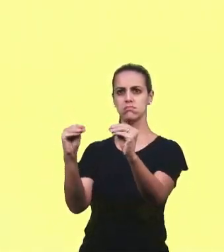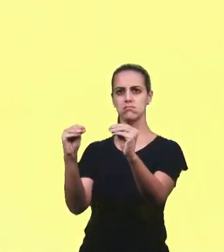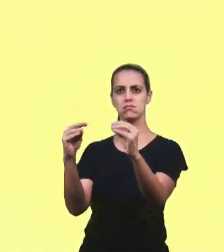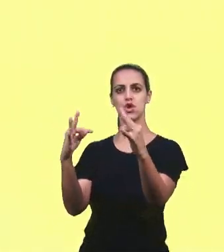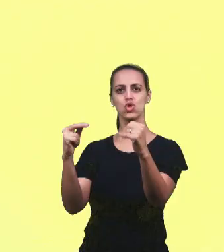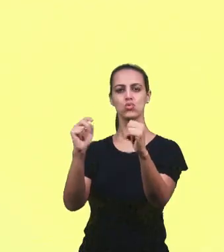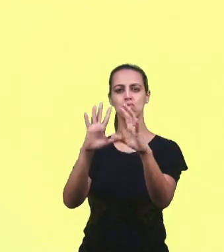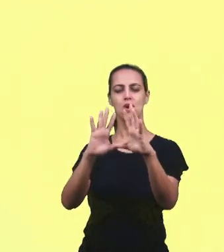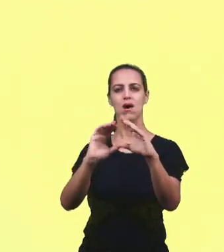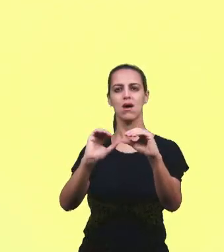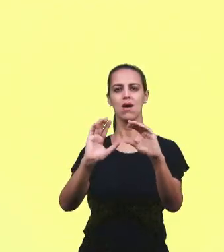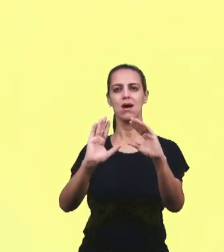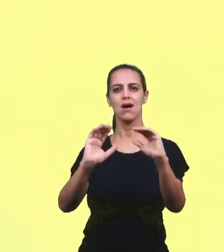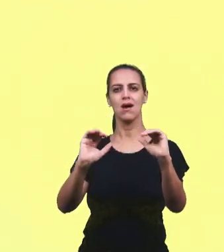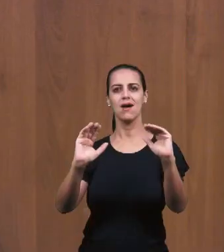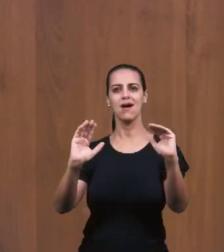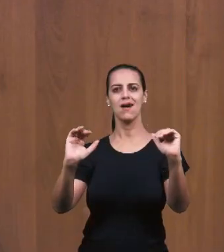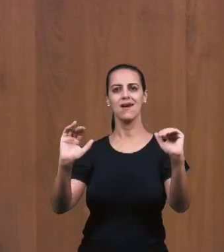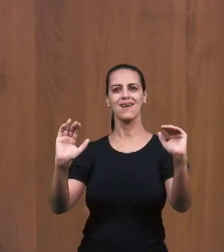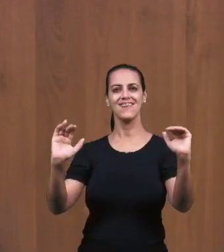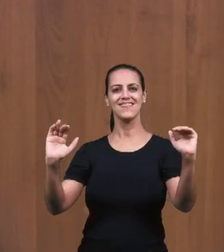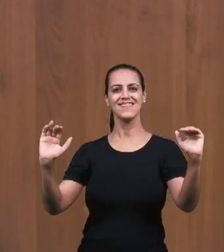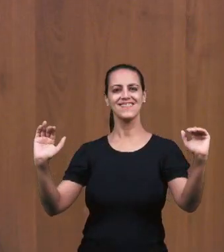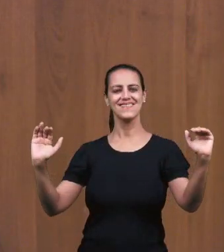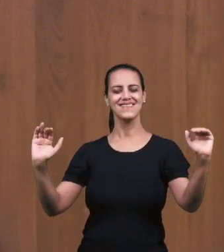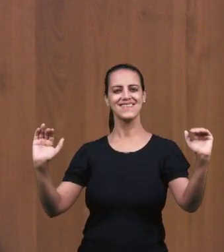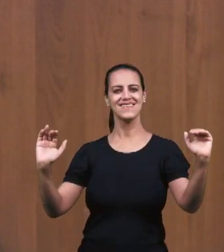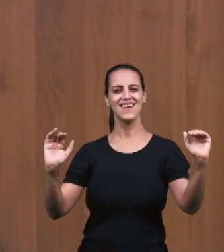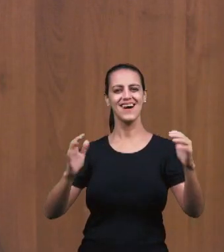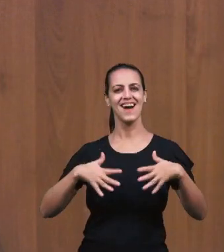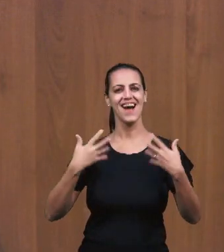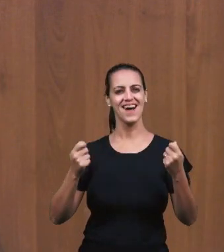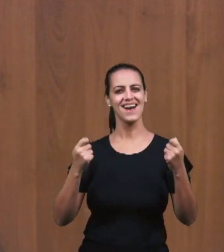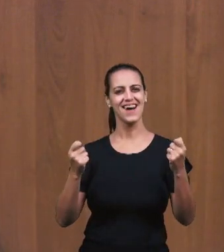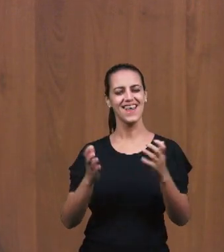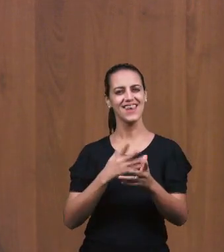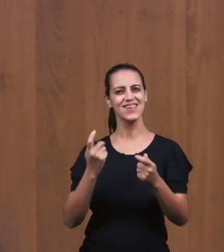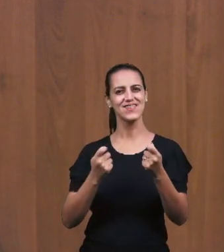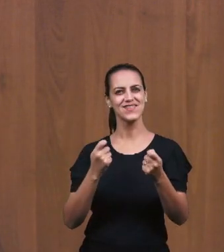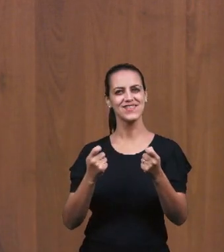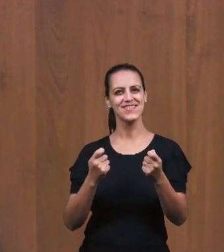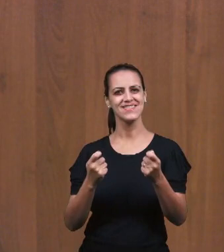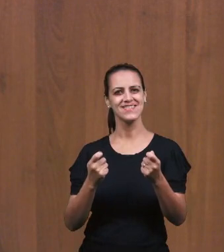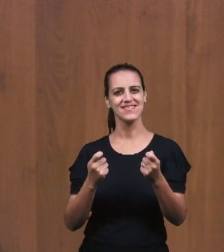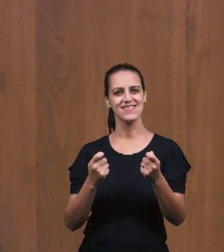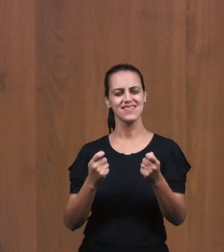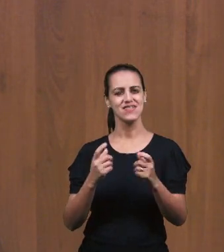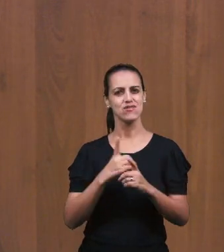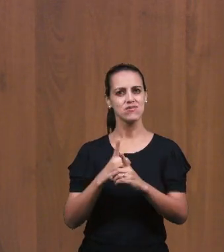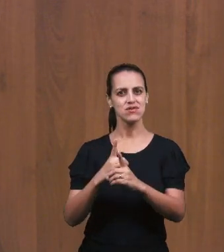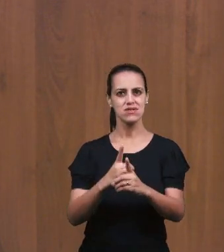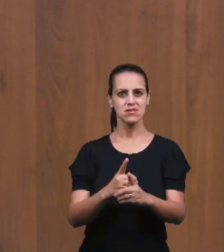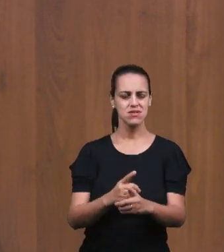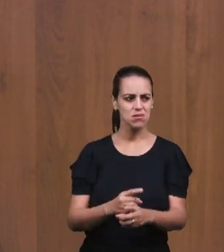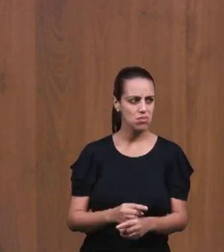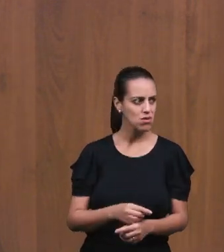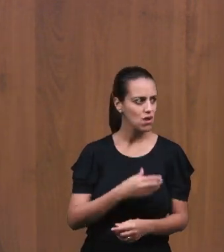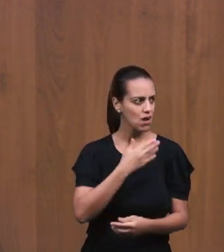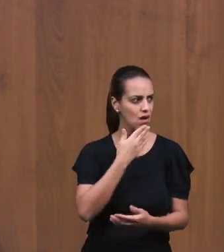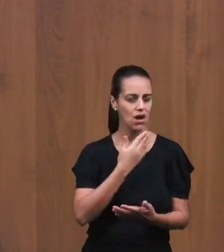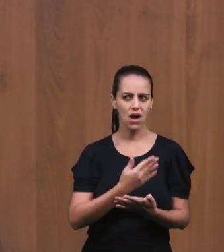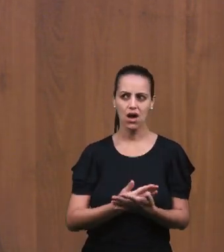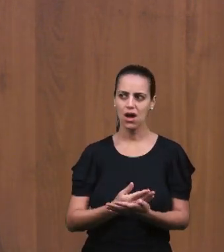tout s'est calmé. Alléluia. Les disciples, ils se sont émerveillés en disant, mais qui est celui-là